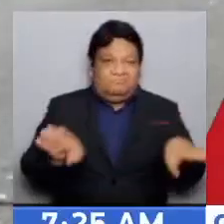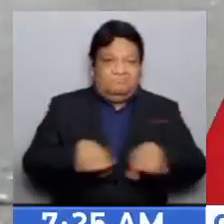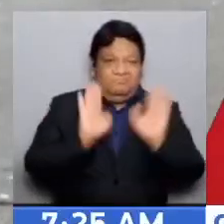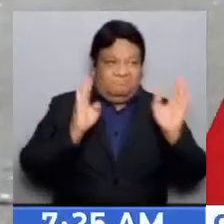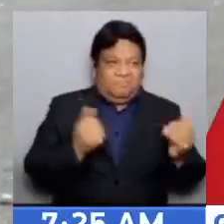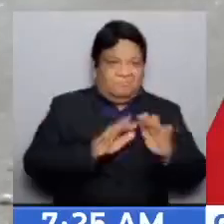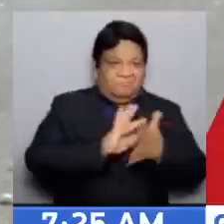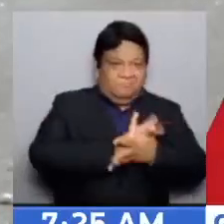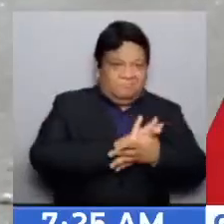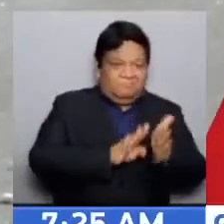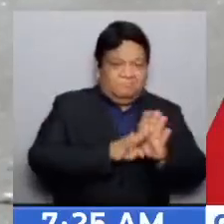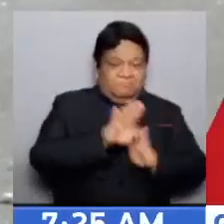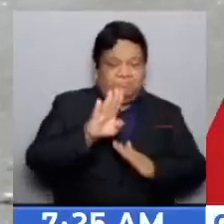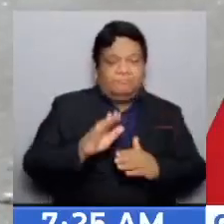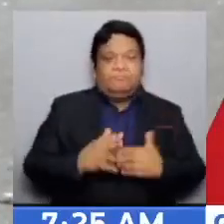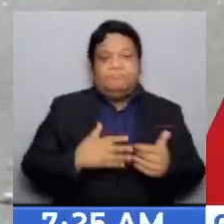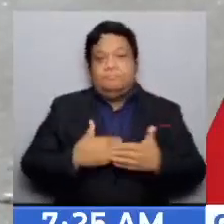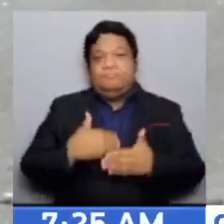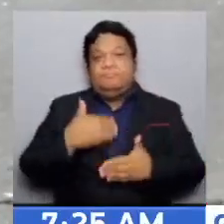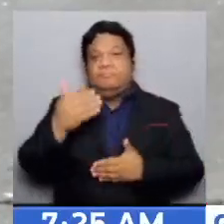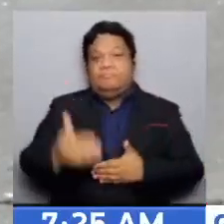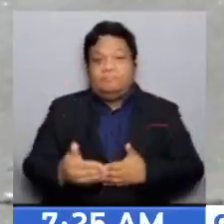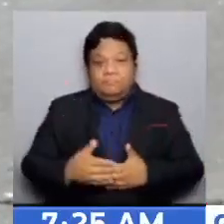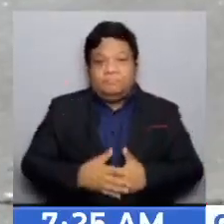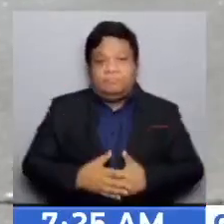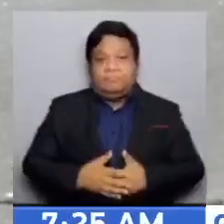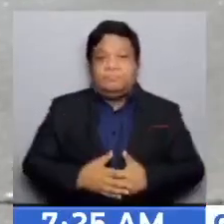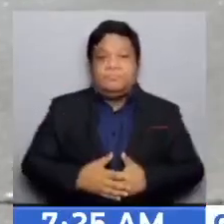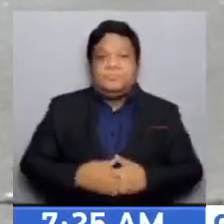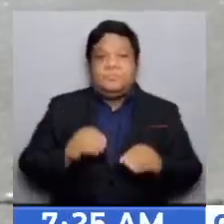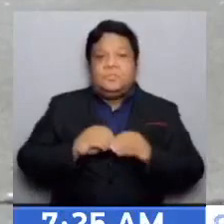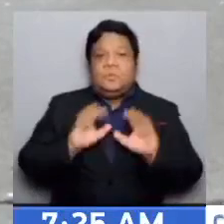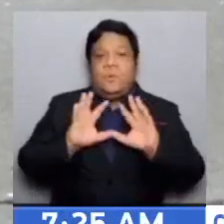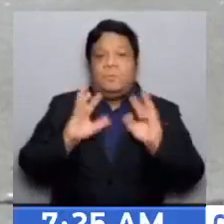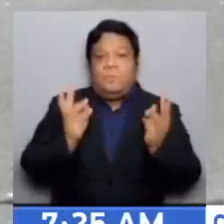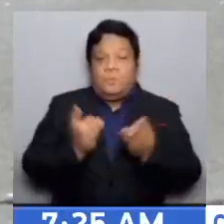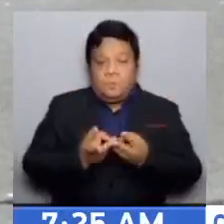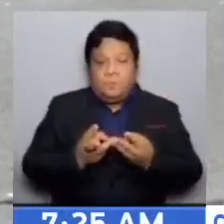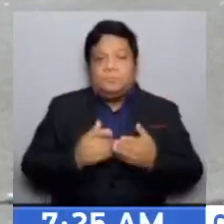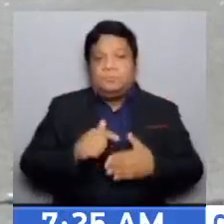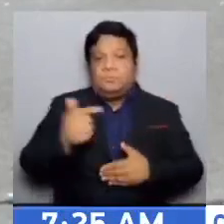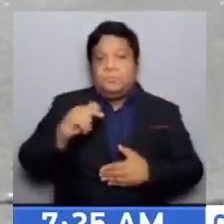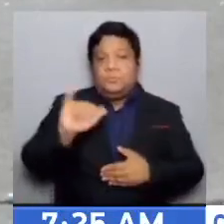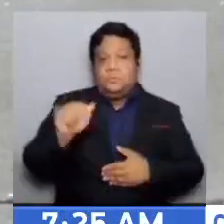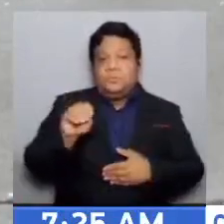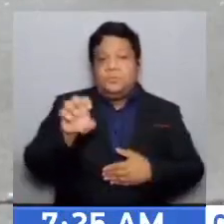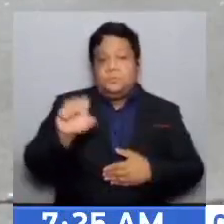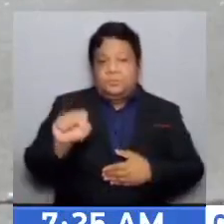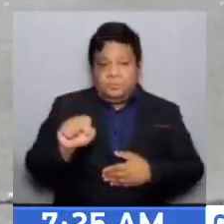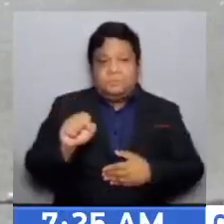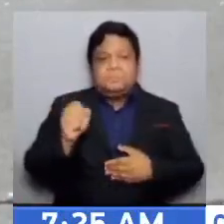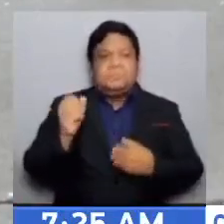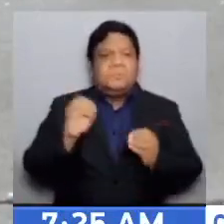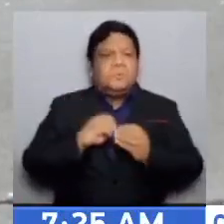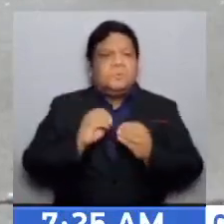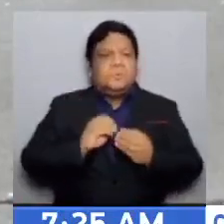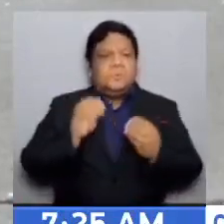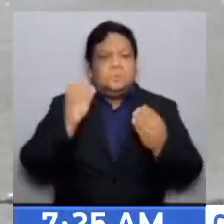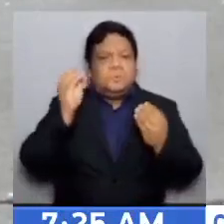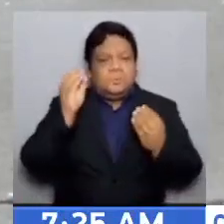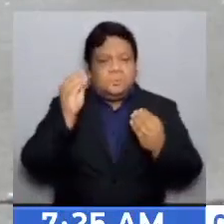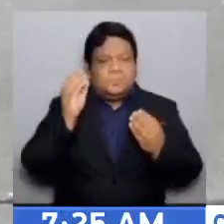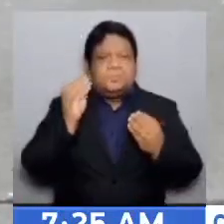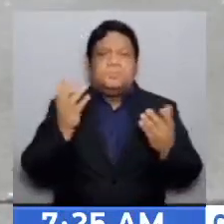pala, sa bahagi po ng Commonwealth Avenue, nandiyan po ang ating kasamang si James Agustin. Malaman po natin kung paano pinapatupad itong